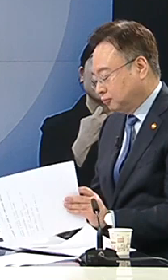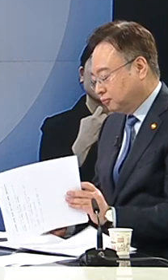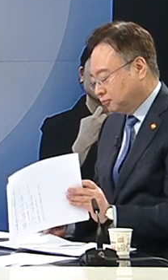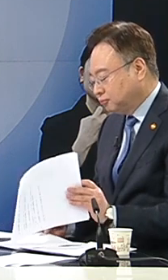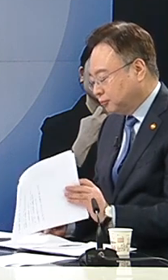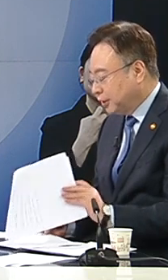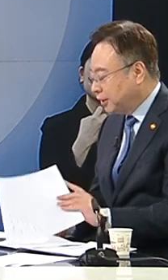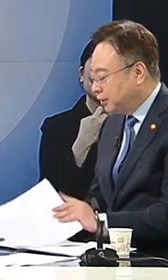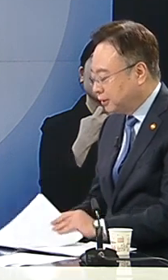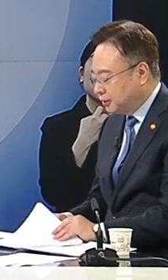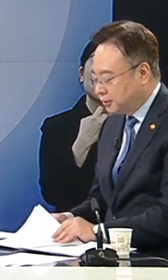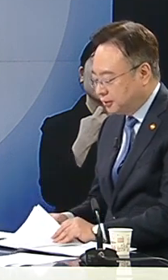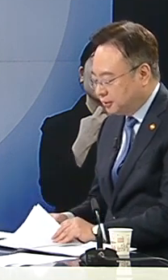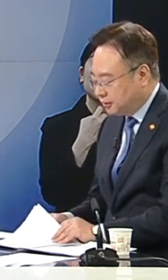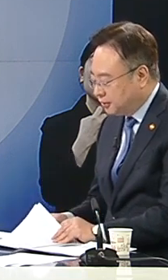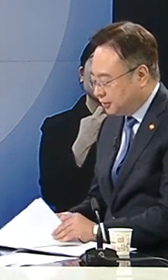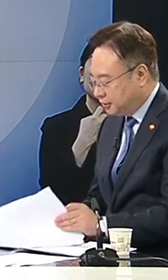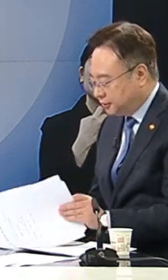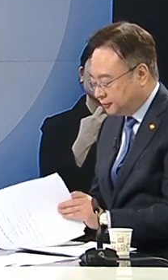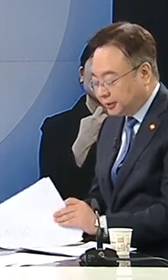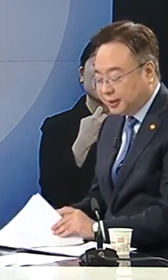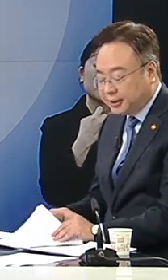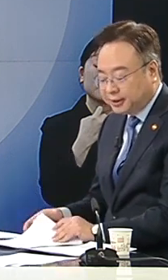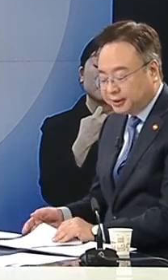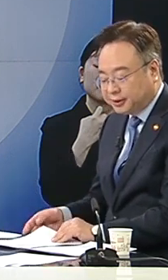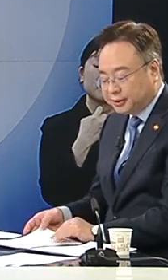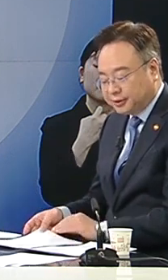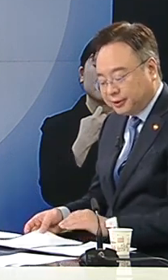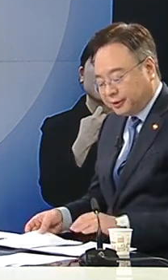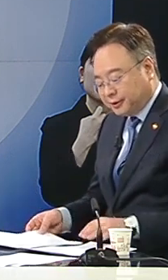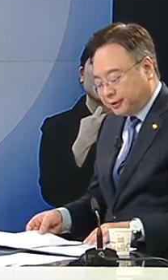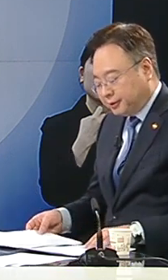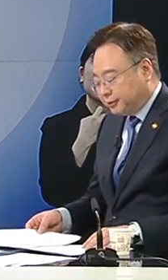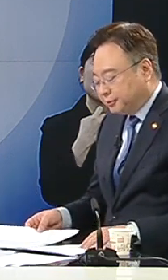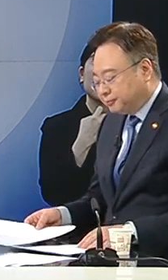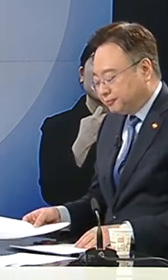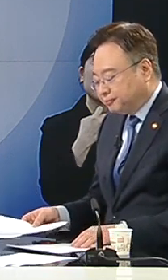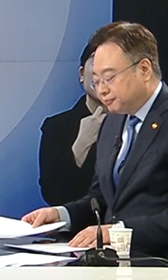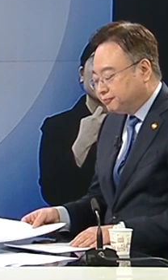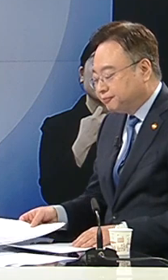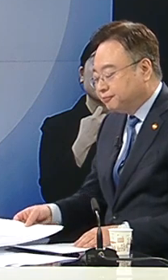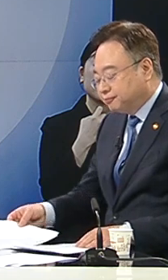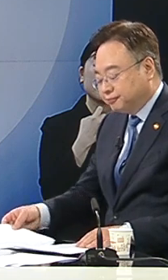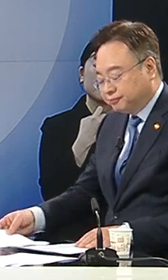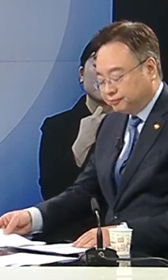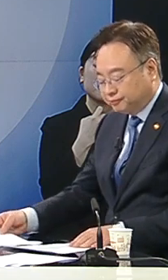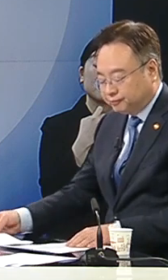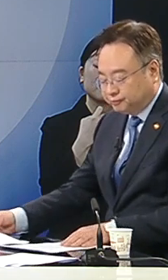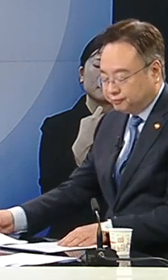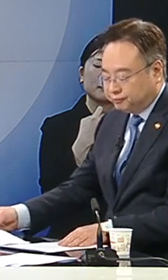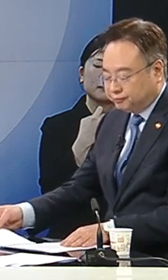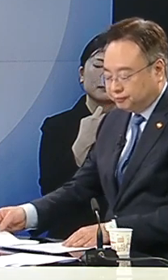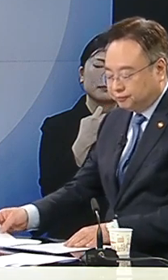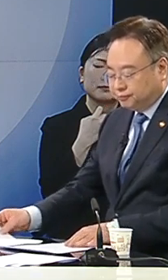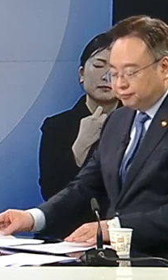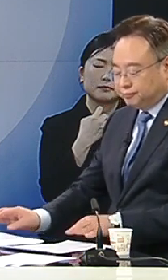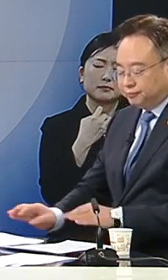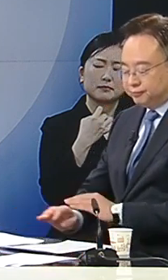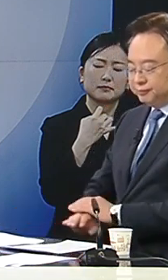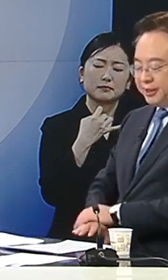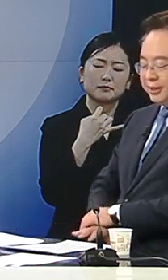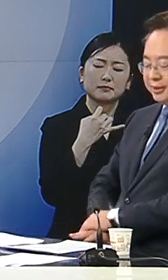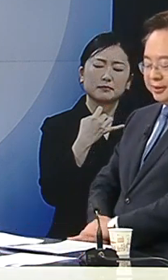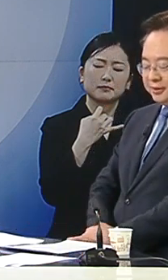논리 중에 하나가 이렇게 갑자기 2,000명을 늘리게 되면 네. 그 2,000명에 달하는 의대생들을 가르칠